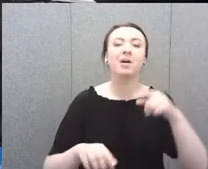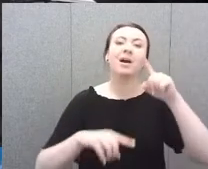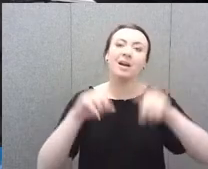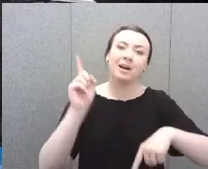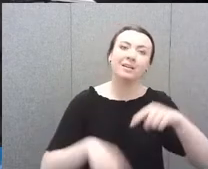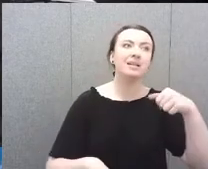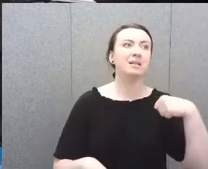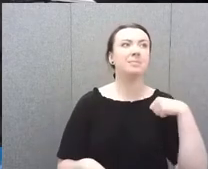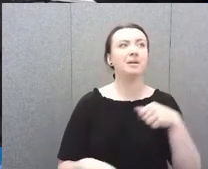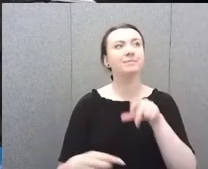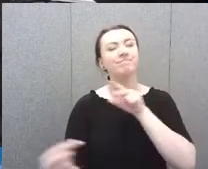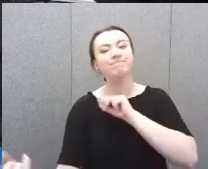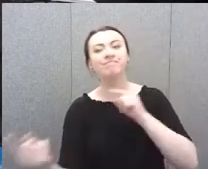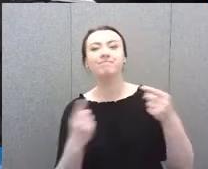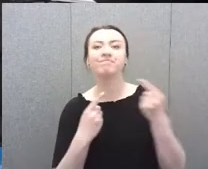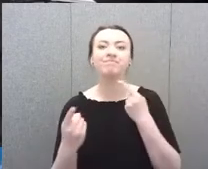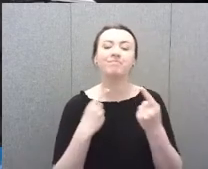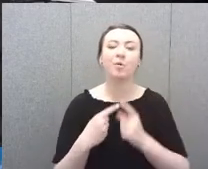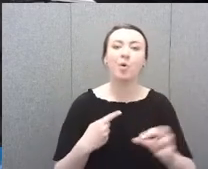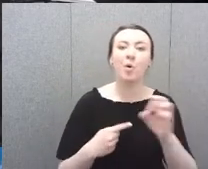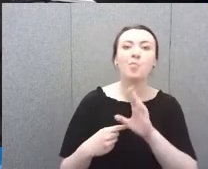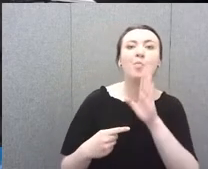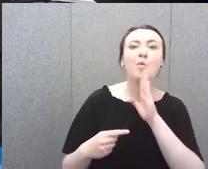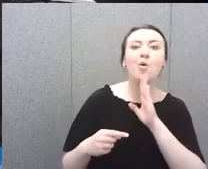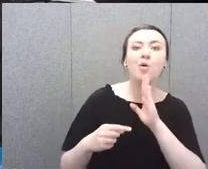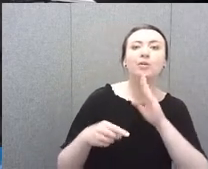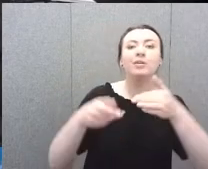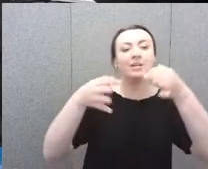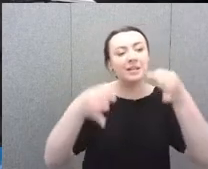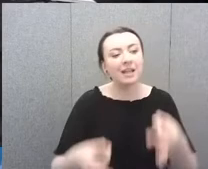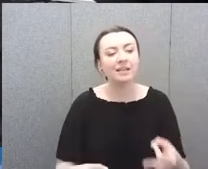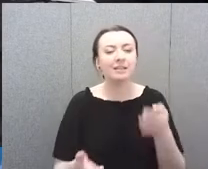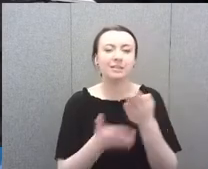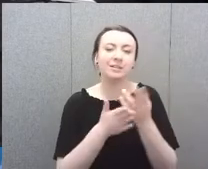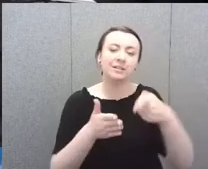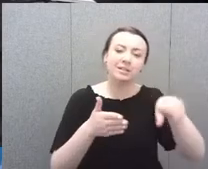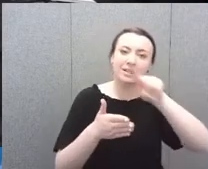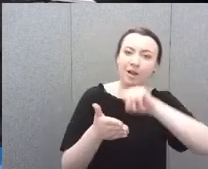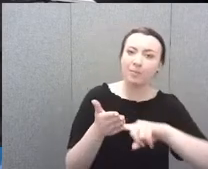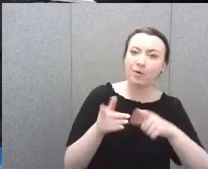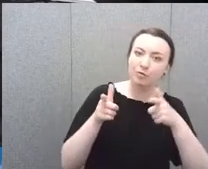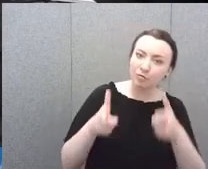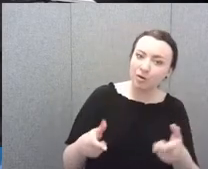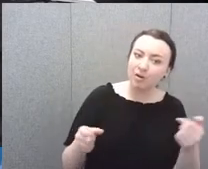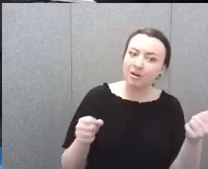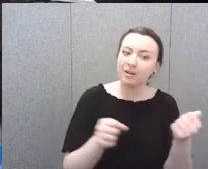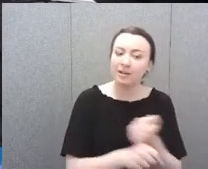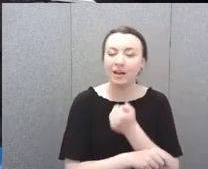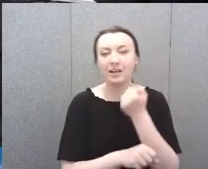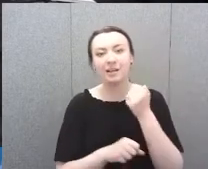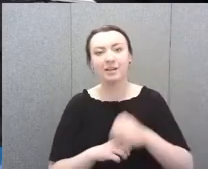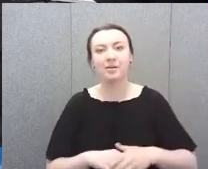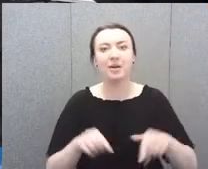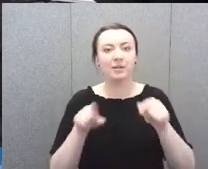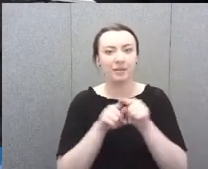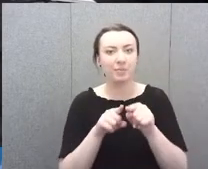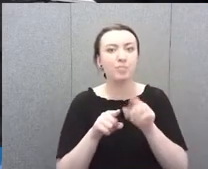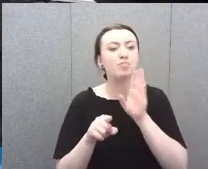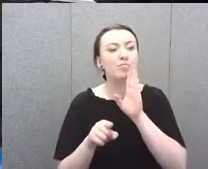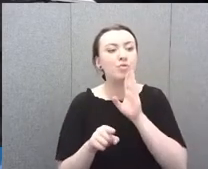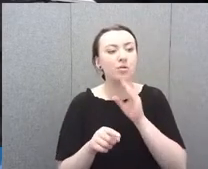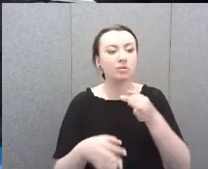Да, 110%. Иногда, когда мы говорим про права женщин, и это провокативный вопрос, должны ли